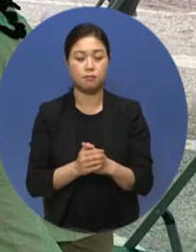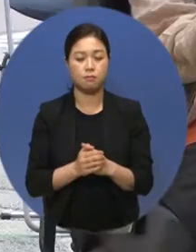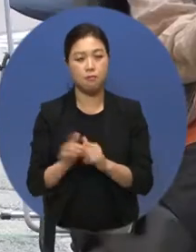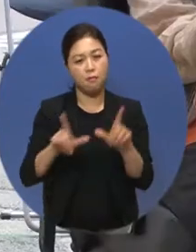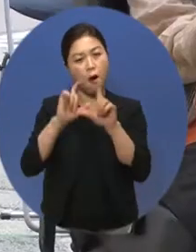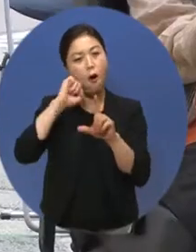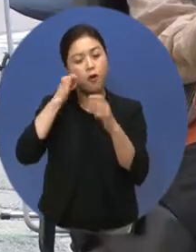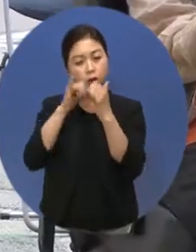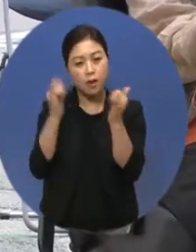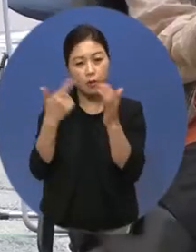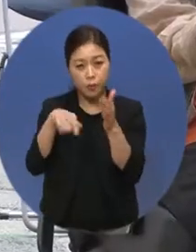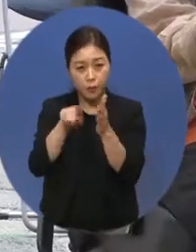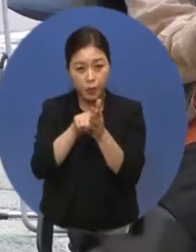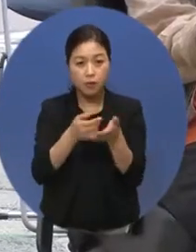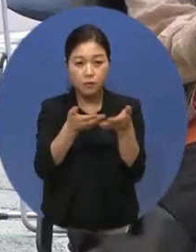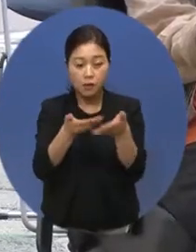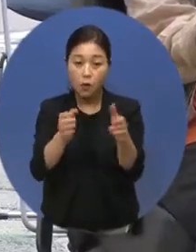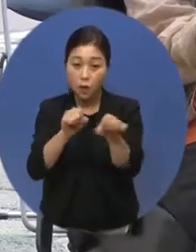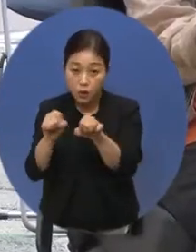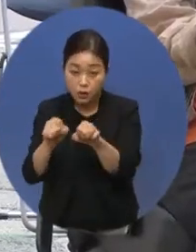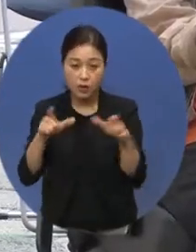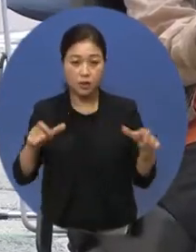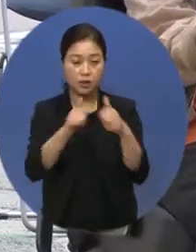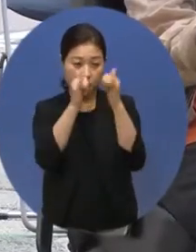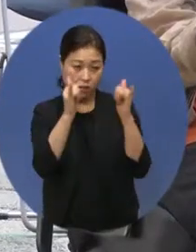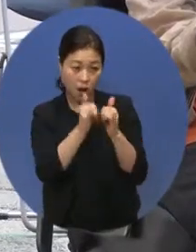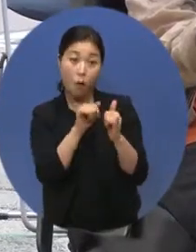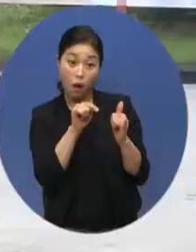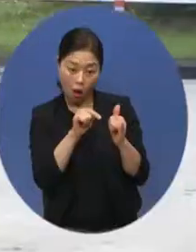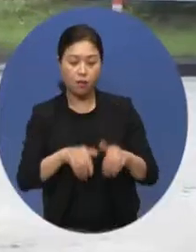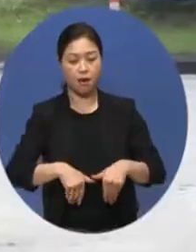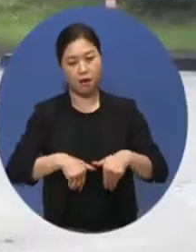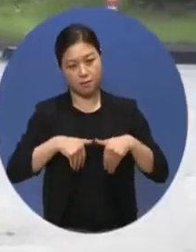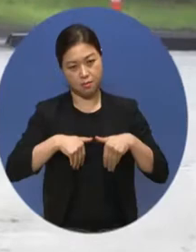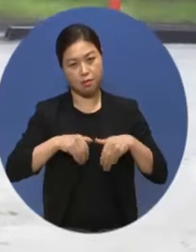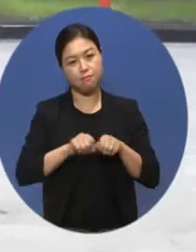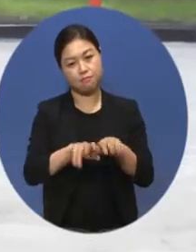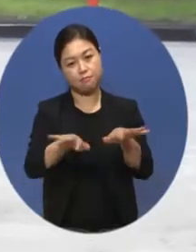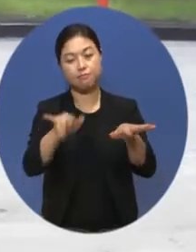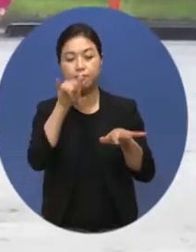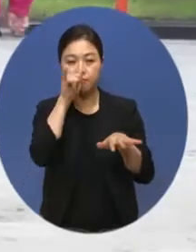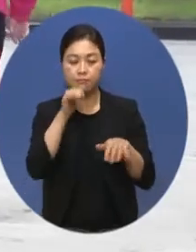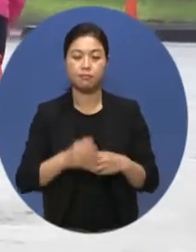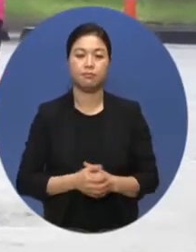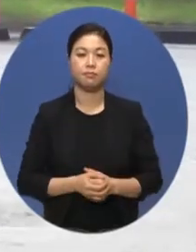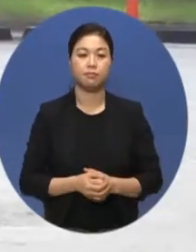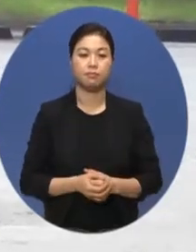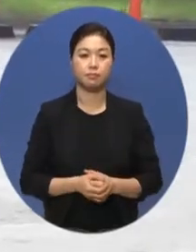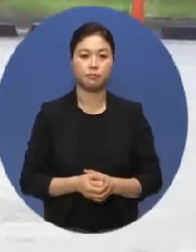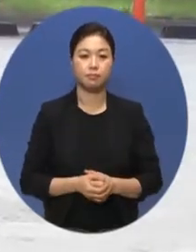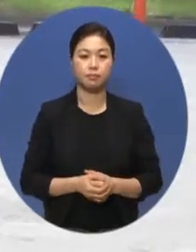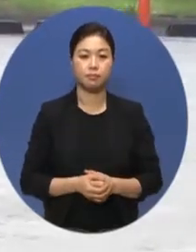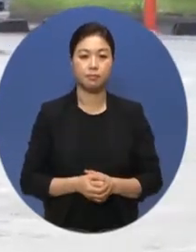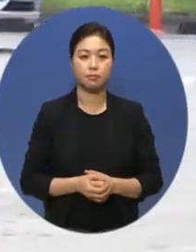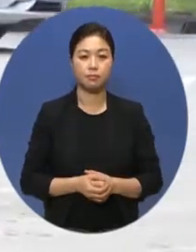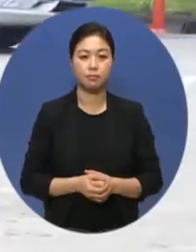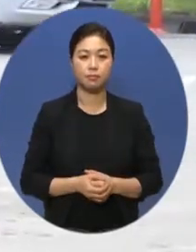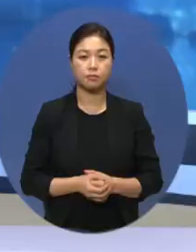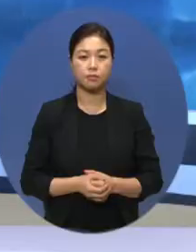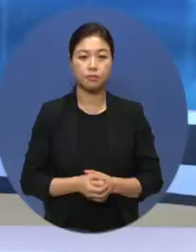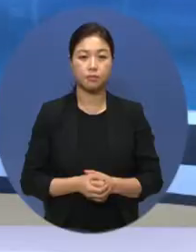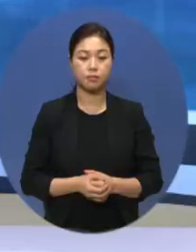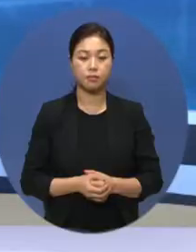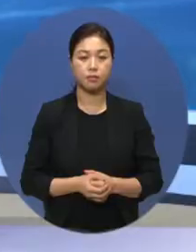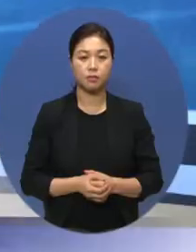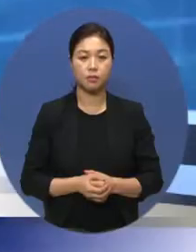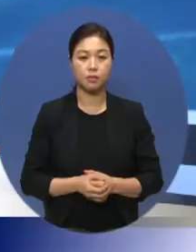나눔 활동이 지역사회에 훈훈함을 더해주고 있습니다. 복지TV 뉴스 김민재입니다.